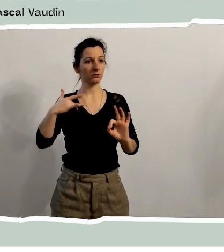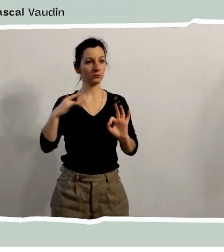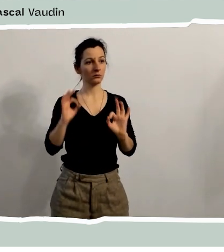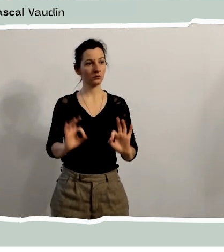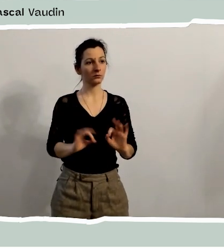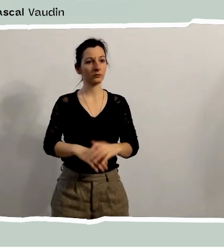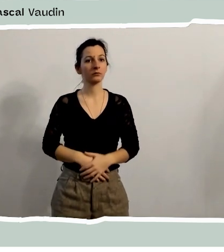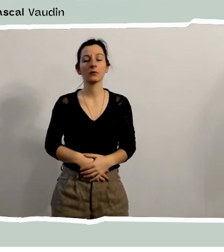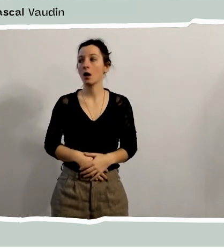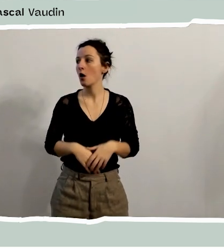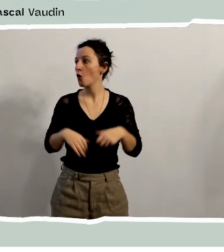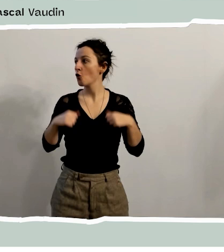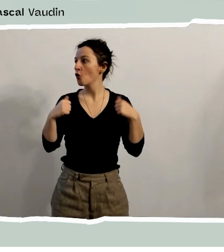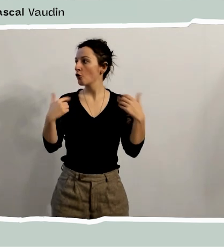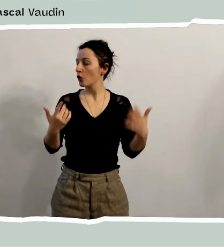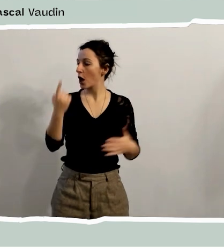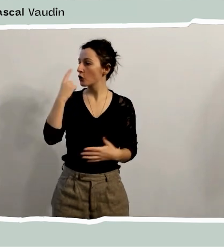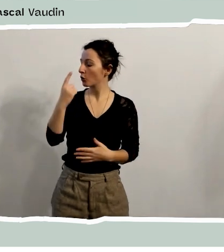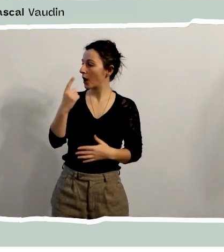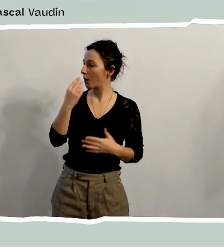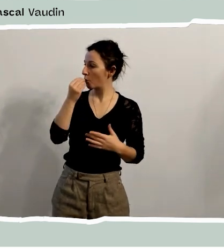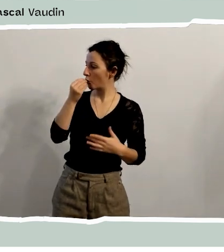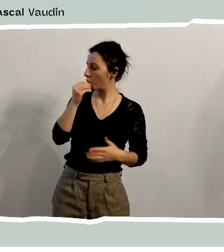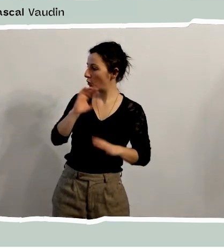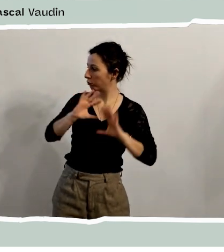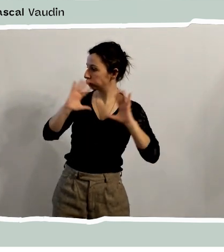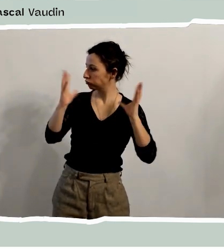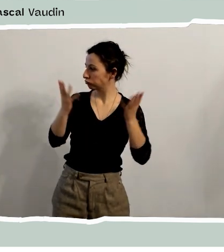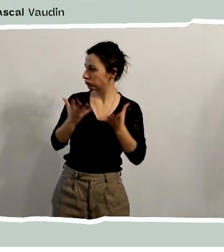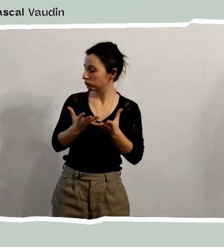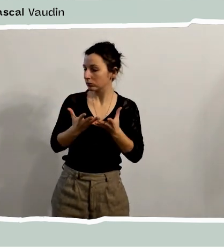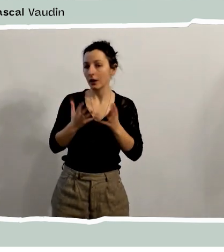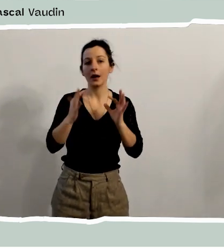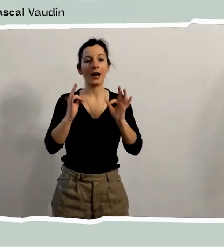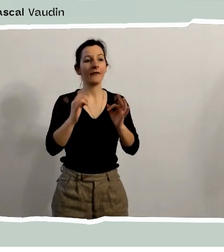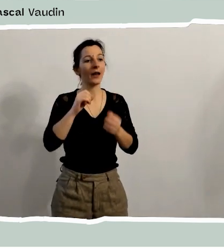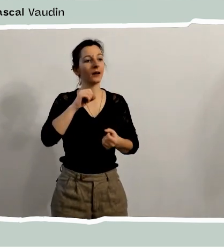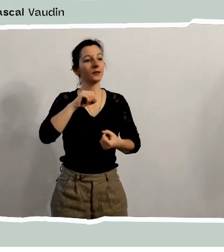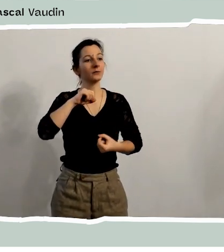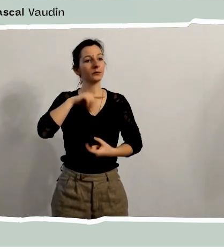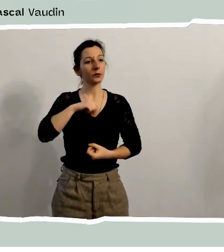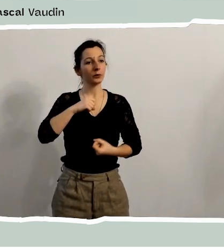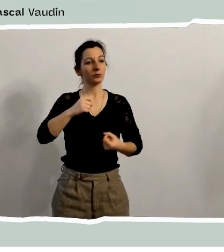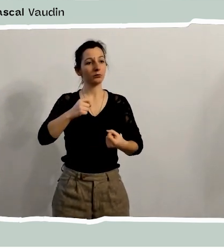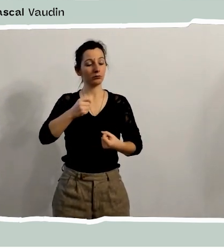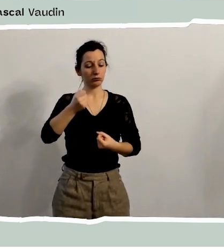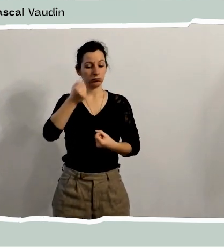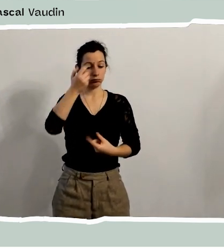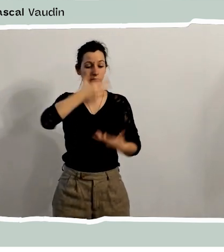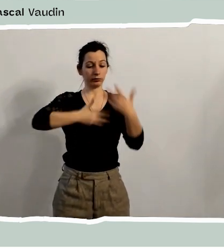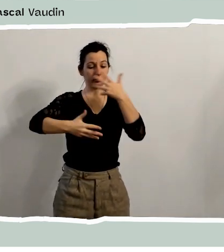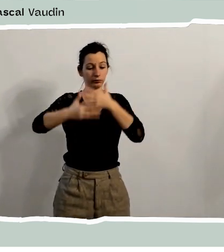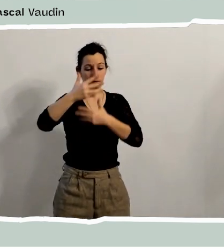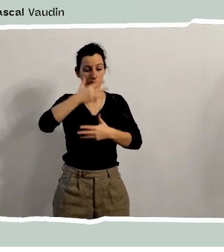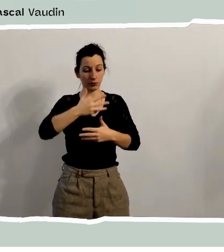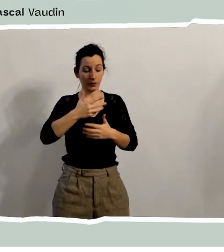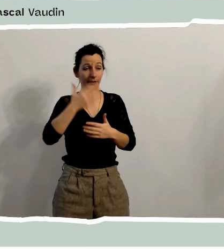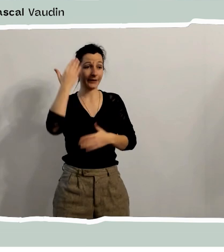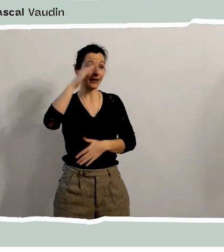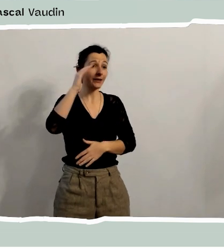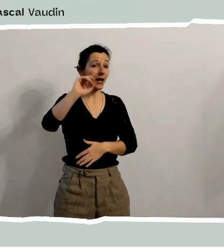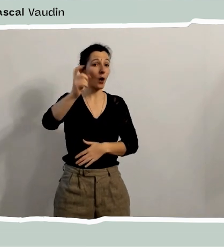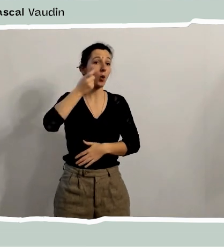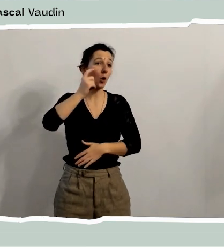Voilà, on arrive à la fin. Donc, voilà, les perturbateurs endocriniens, voilà, c'est ce que je vous disais tout à l'heure. On en entend